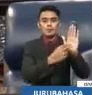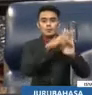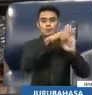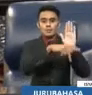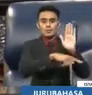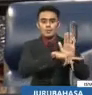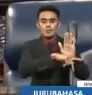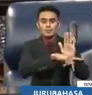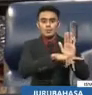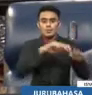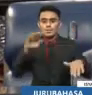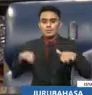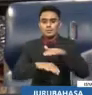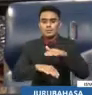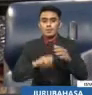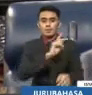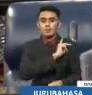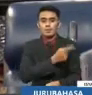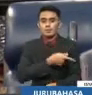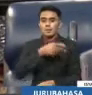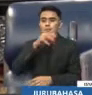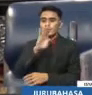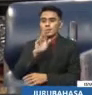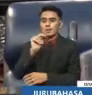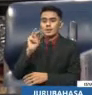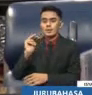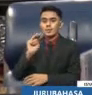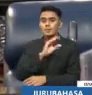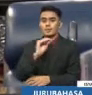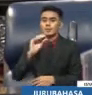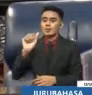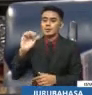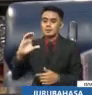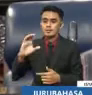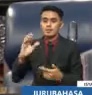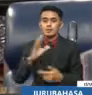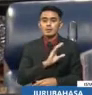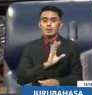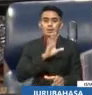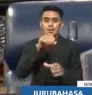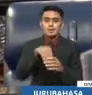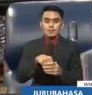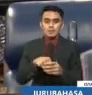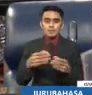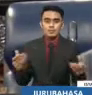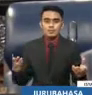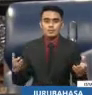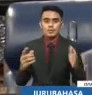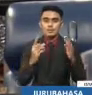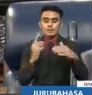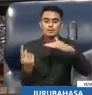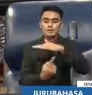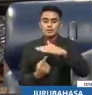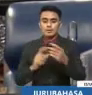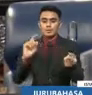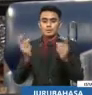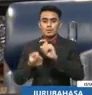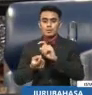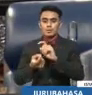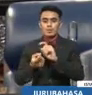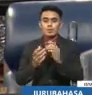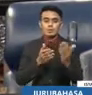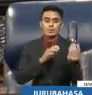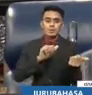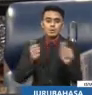dan peraturan di bawah bidang puasa Bian m&s si dan ini ya termasuk dasar Tuhan asing yang